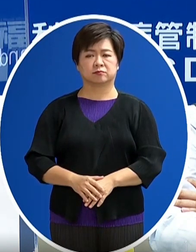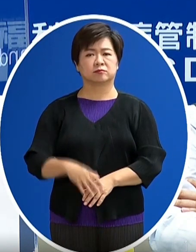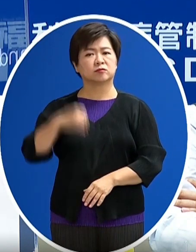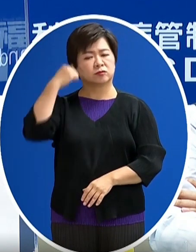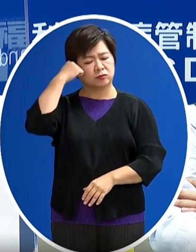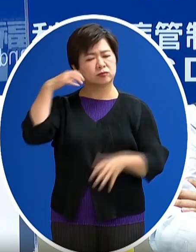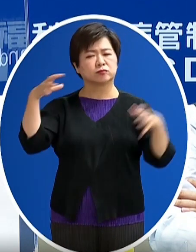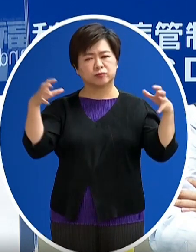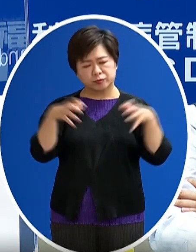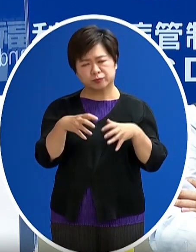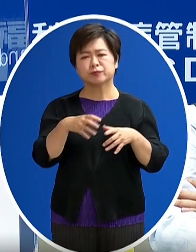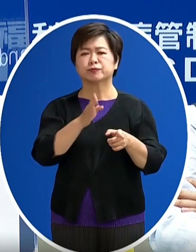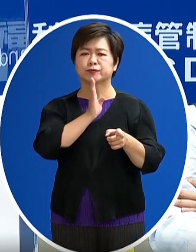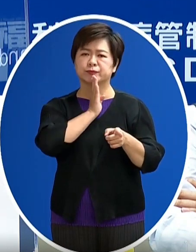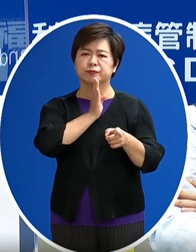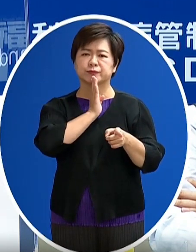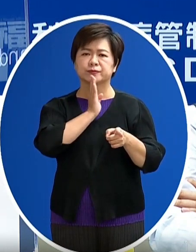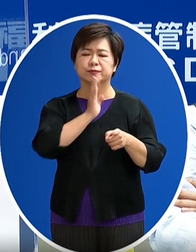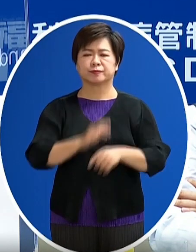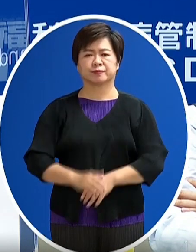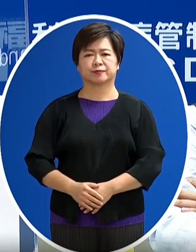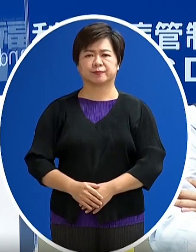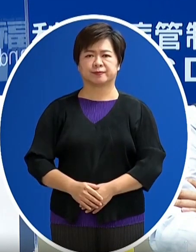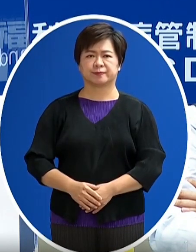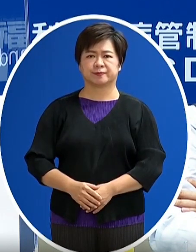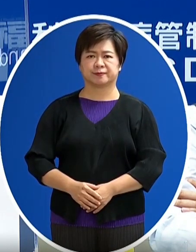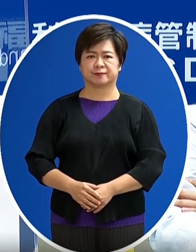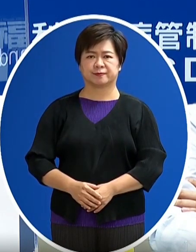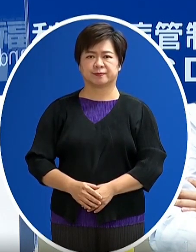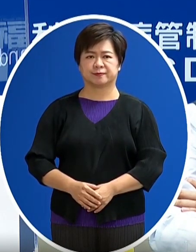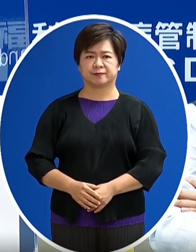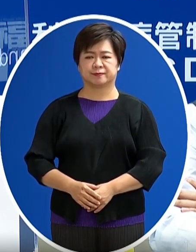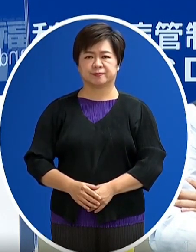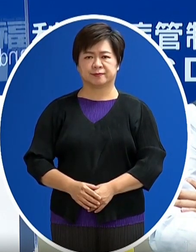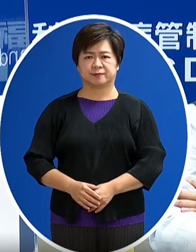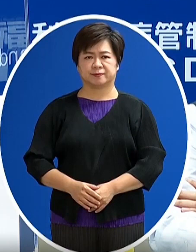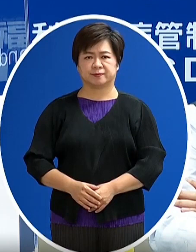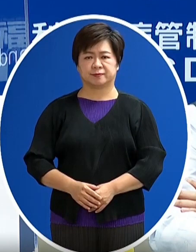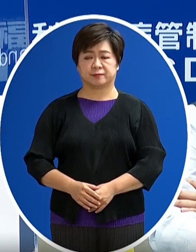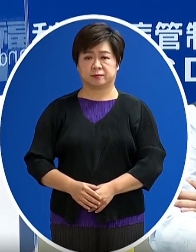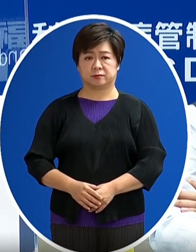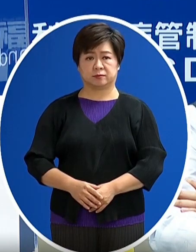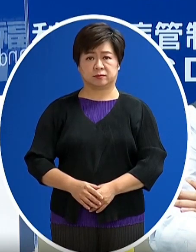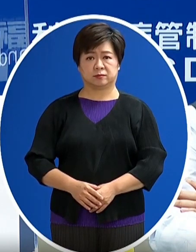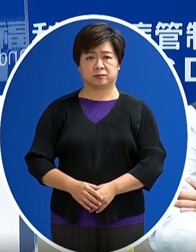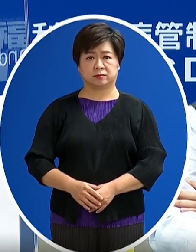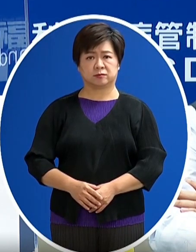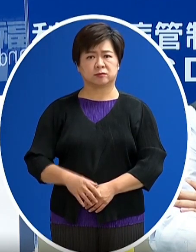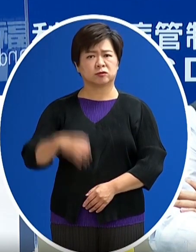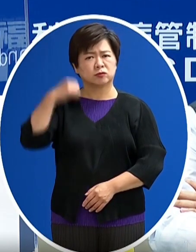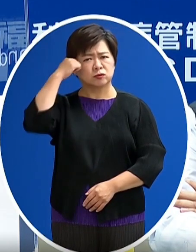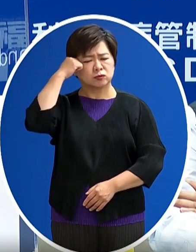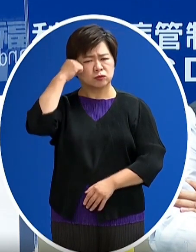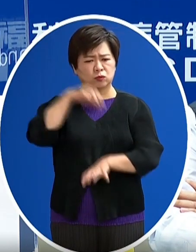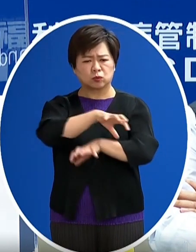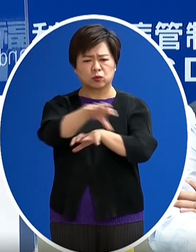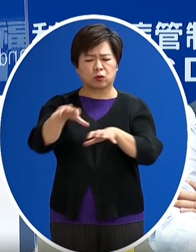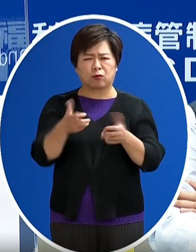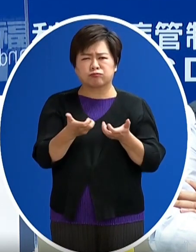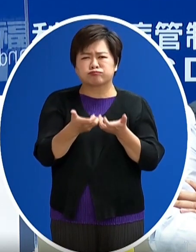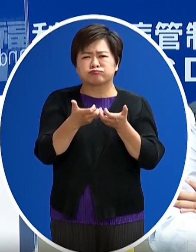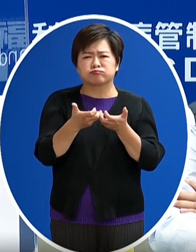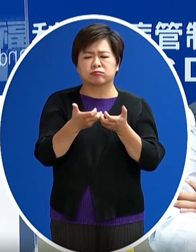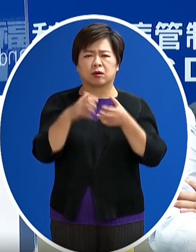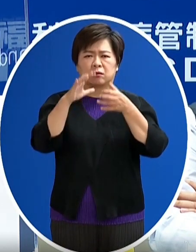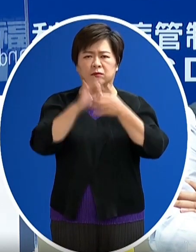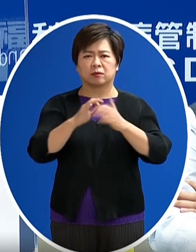的家人，同住的家人。那因为这样呢，居住上比较拥挤，所以整个家庭都已